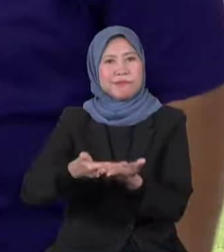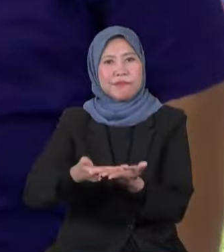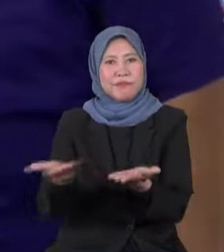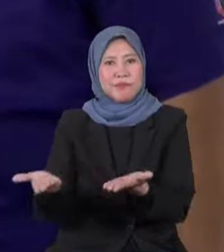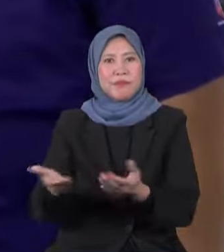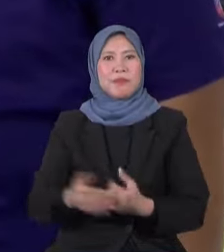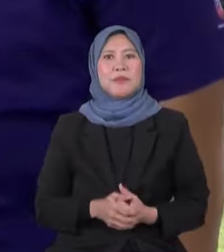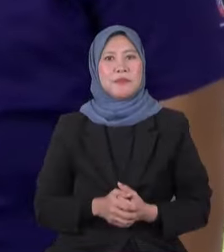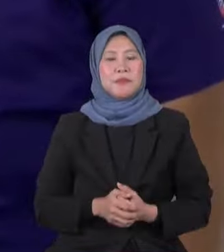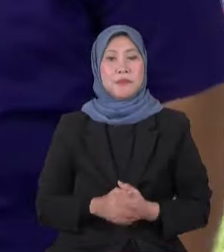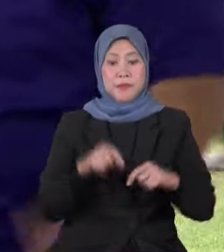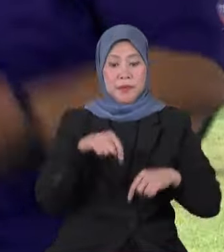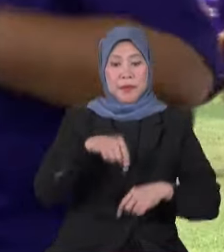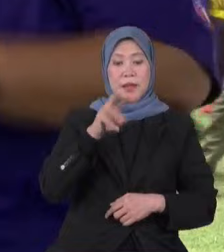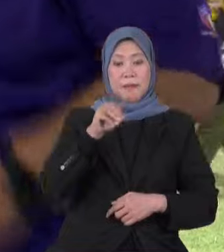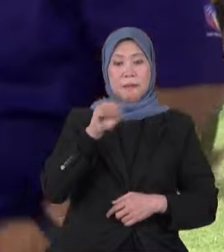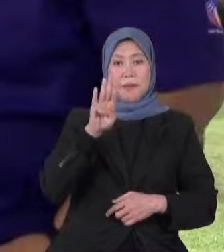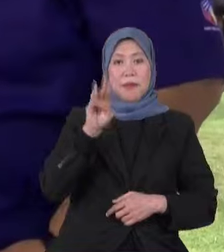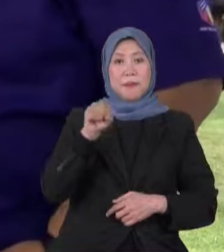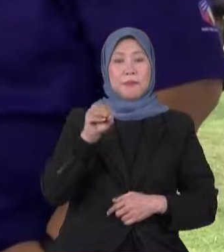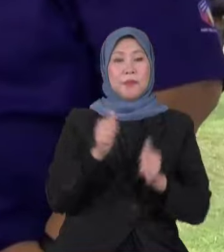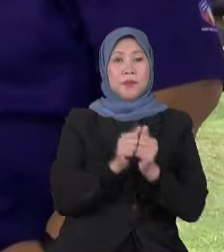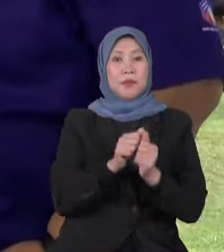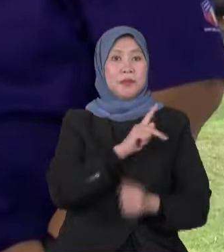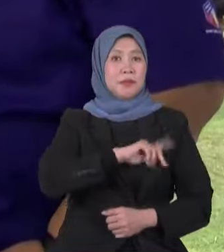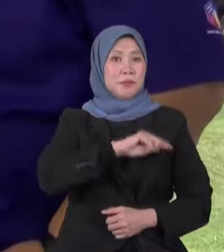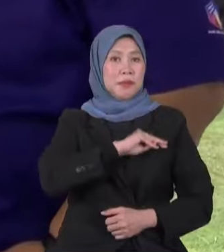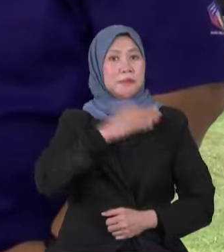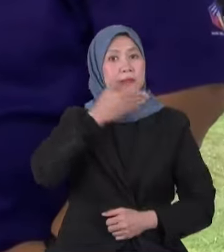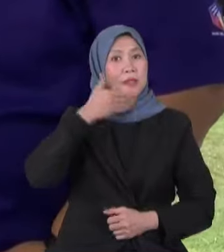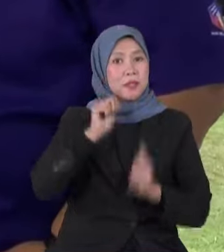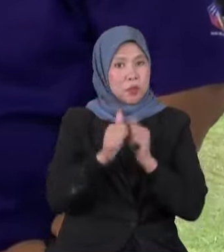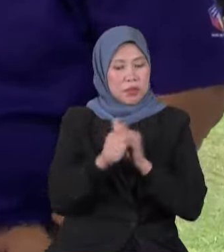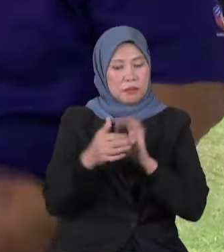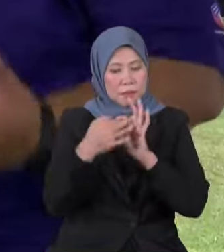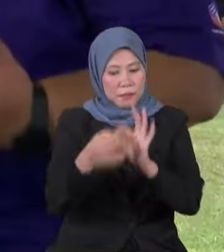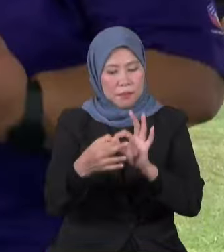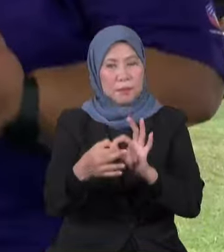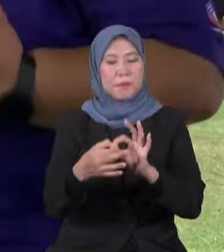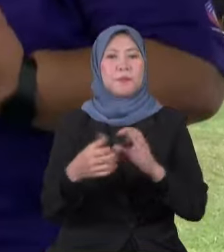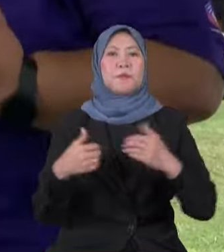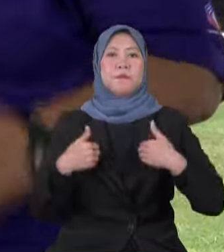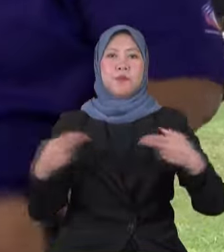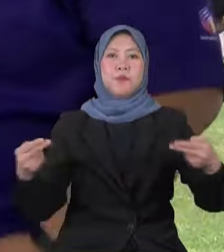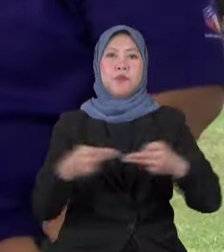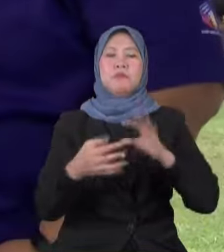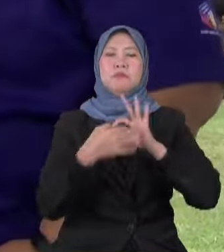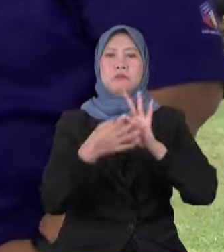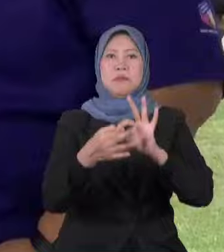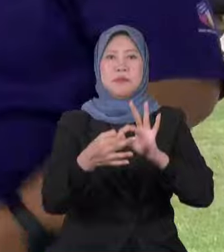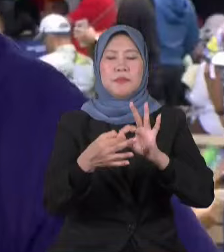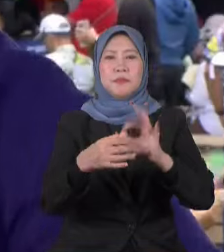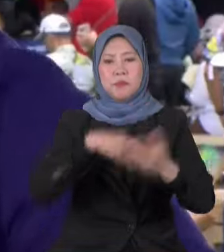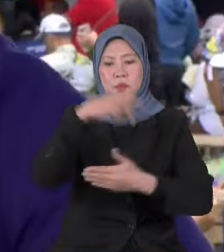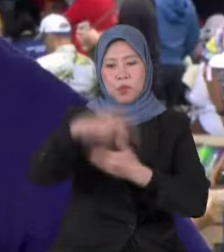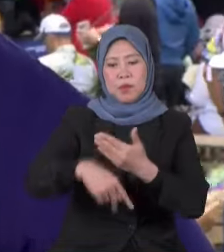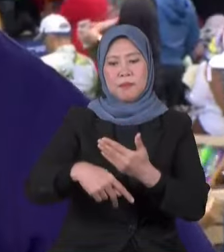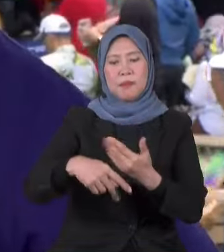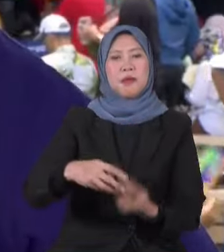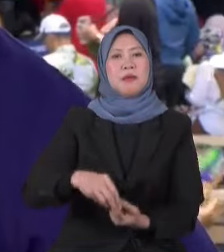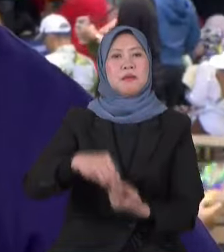di peringkat Majlis Belia Malaysia bersama dengan Kementerian Belia dan Sukan, kita menjalinkan hubungan erat untuk melaksanakan program-program